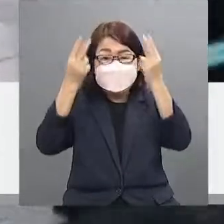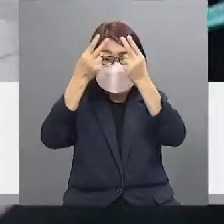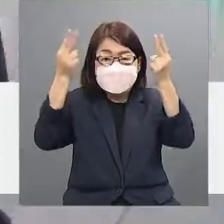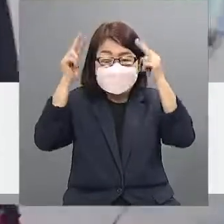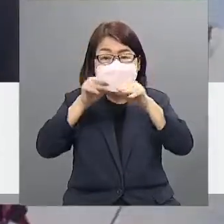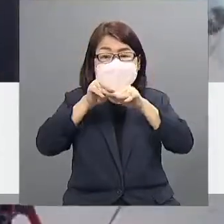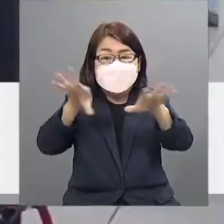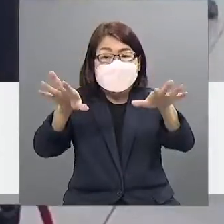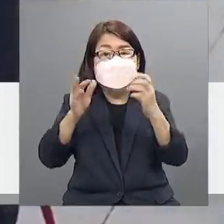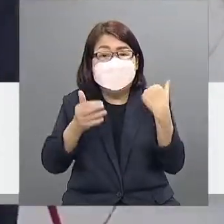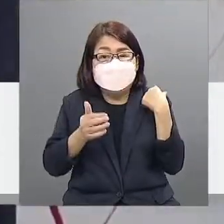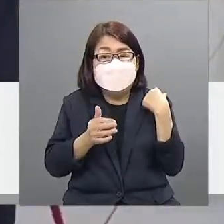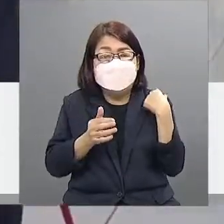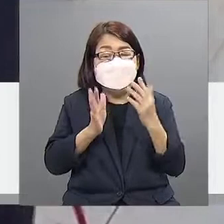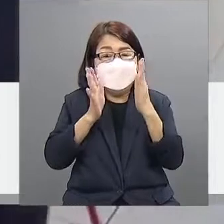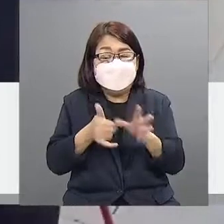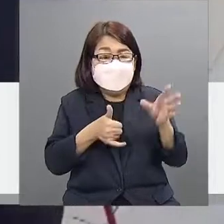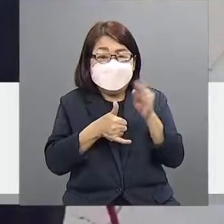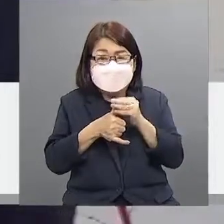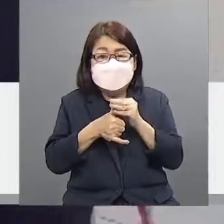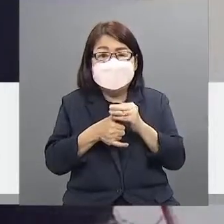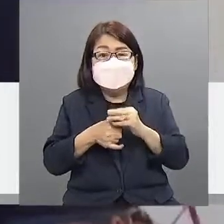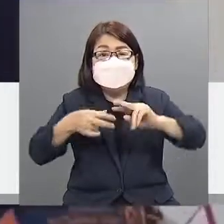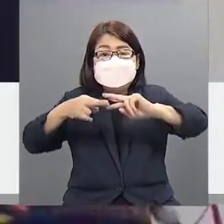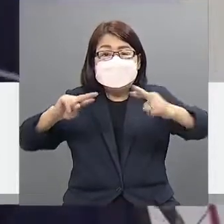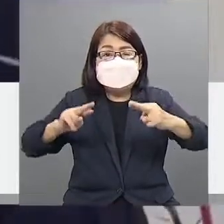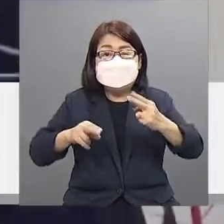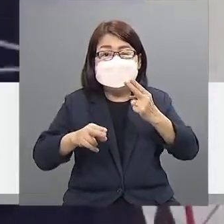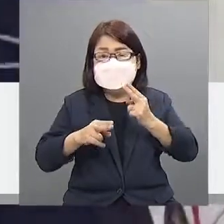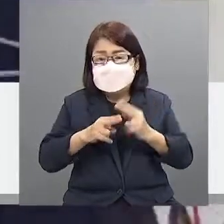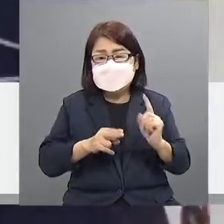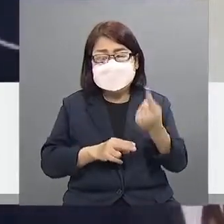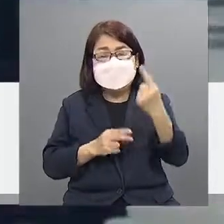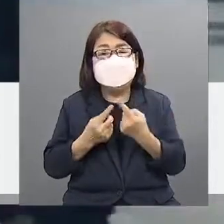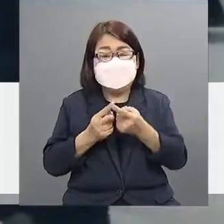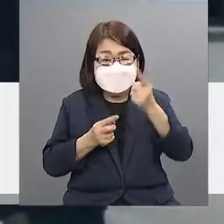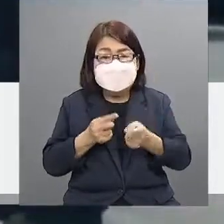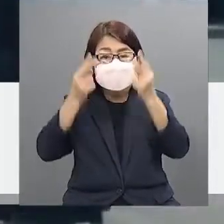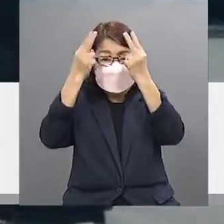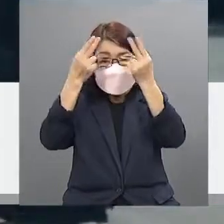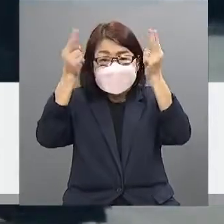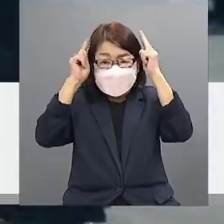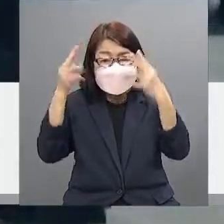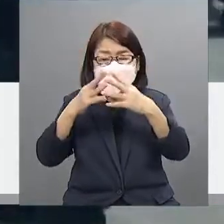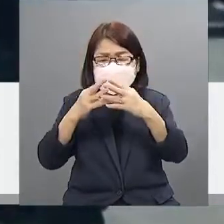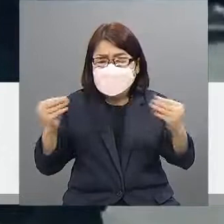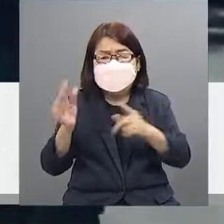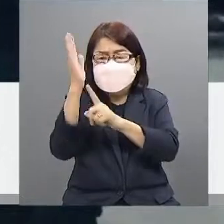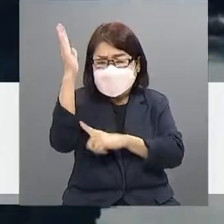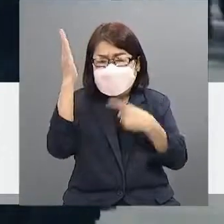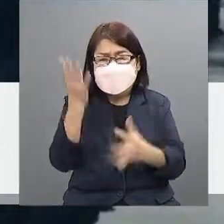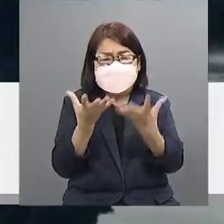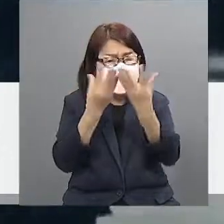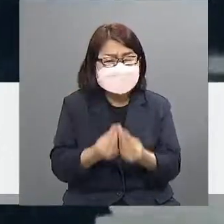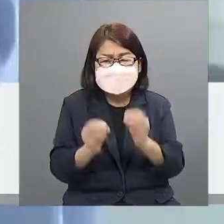อนเพราะว่าประเทศซาอุดีอาระเบียไม่พบผู้ติดเชื้อมานานจากนี้ก็ต้องป้องกันตัวเองมากขึ้นและปฏิบัติตามมาตรการ